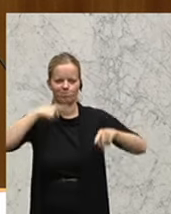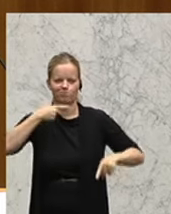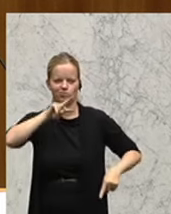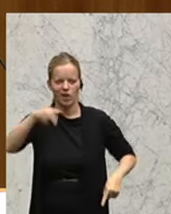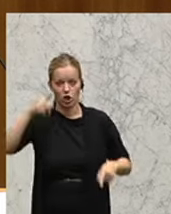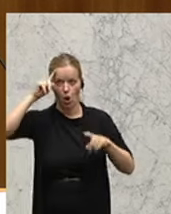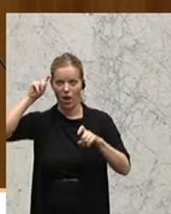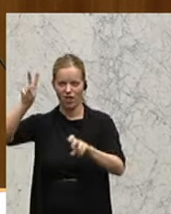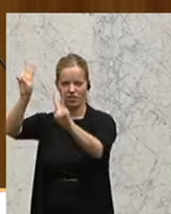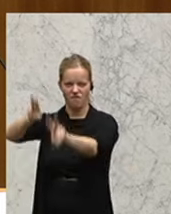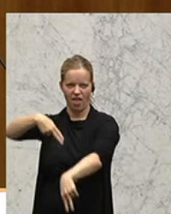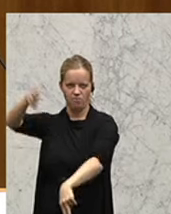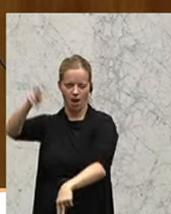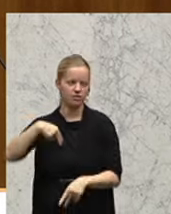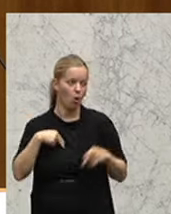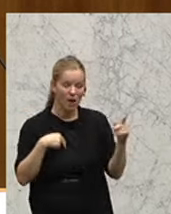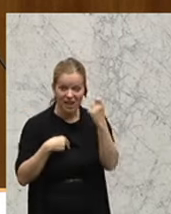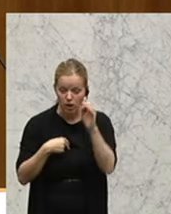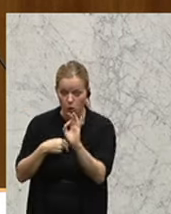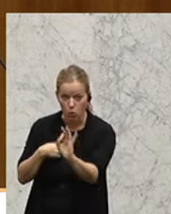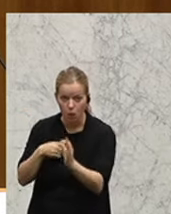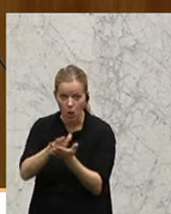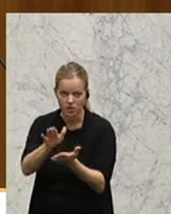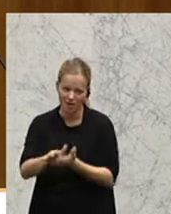es dort nicht. Und